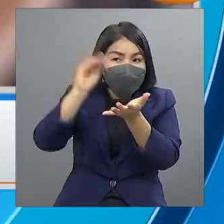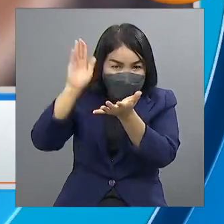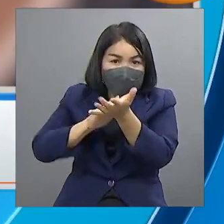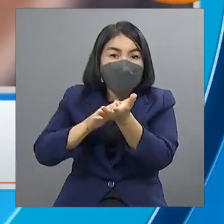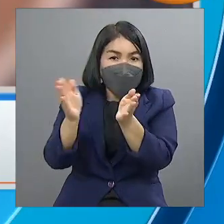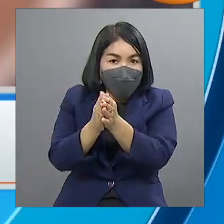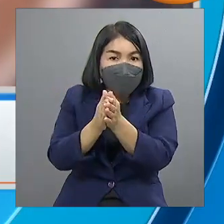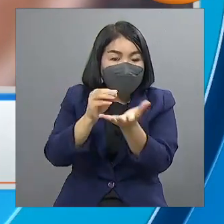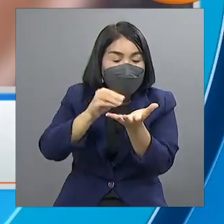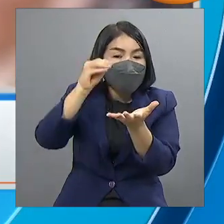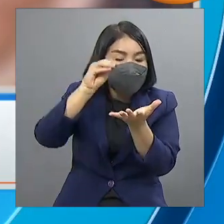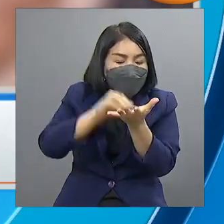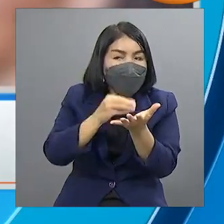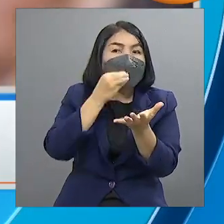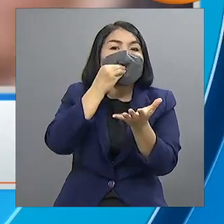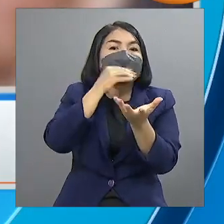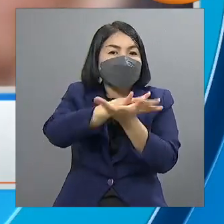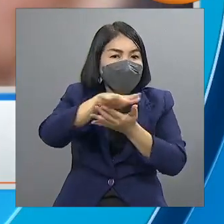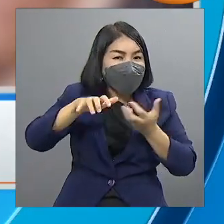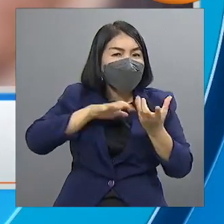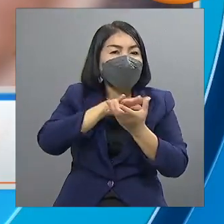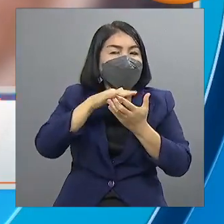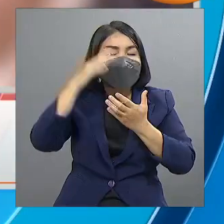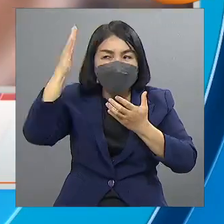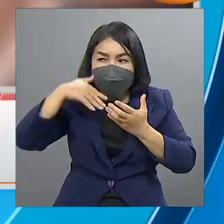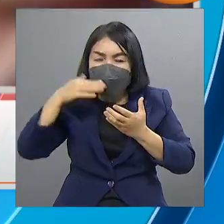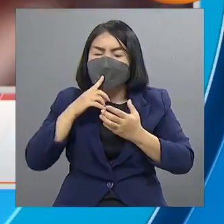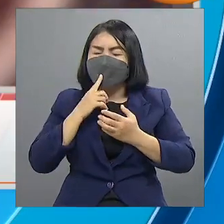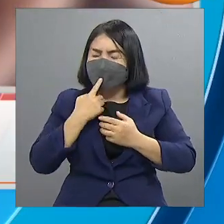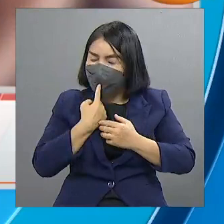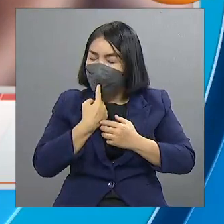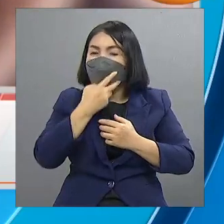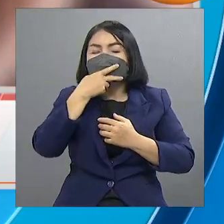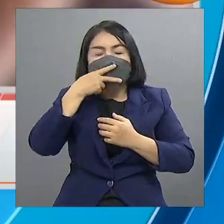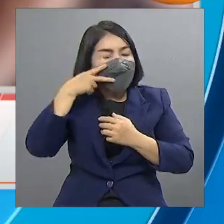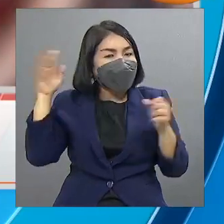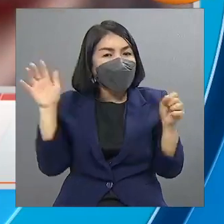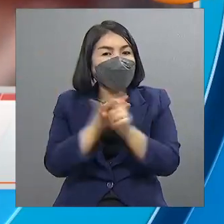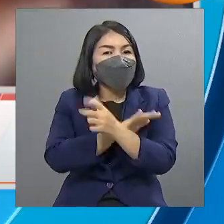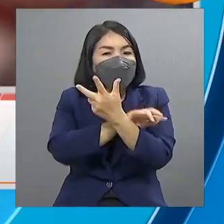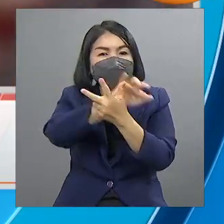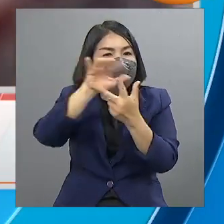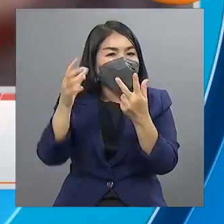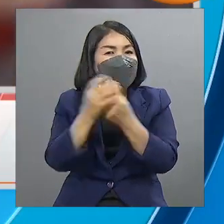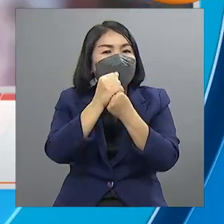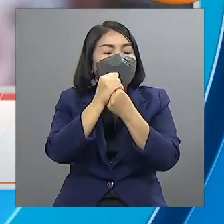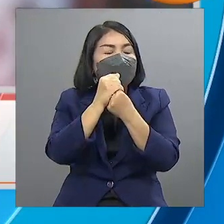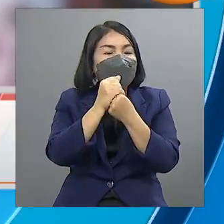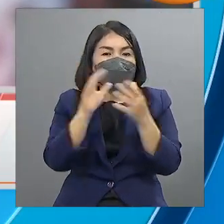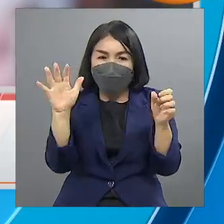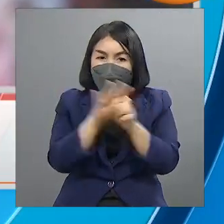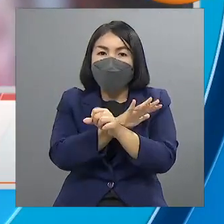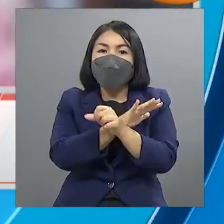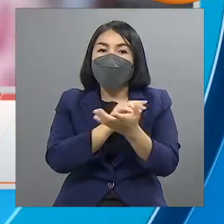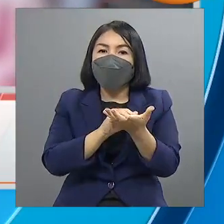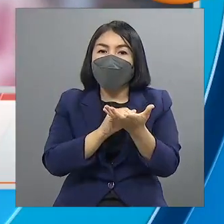ากันอย่างดีค่ะจะมีความเผ็ดเปรี้ยวหวานครบทุกรสชาติเลยค่ะ แล้วก็แบบน้ำจิ้มของเราเนี่ยจะข้นไม่เหล